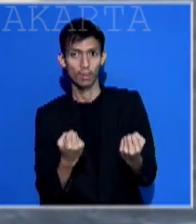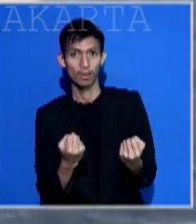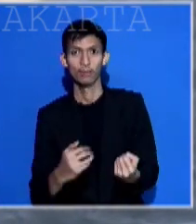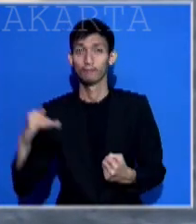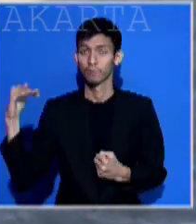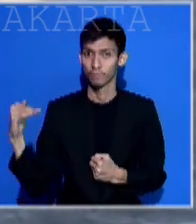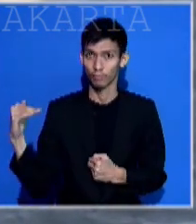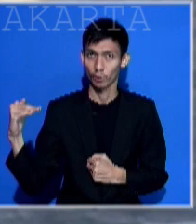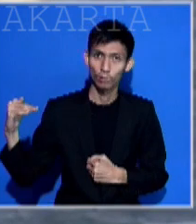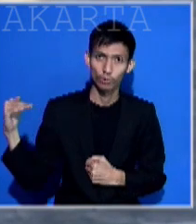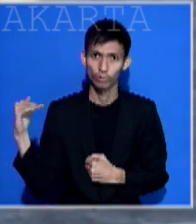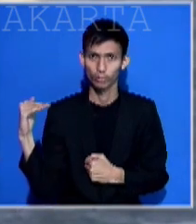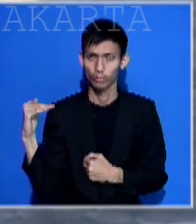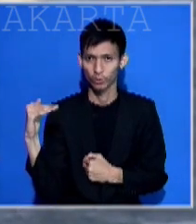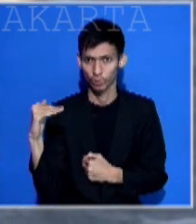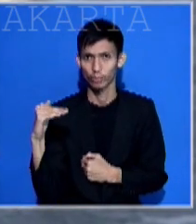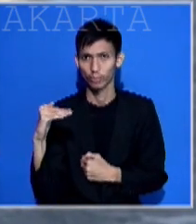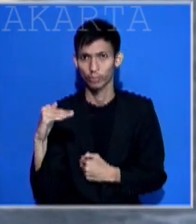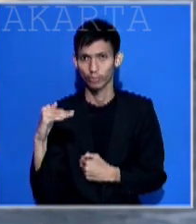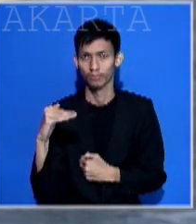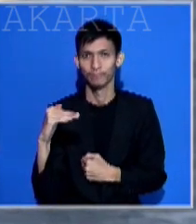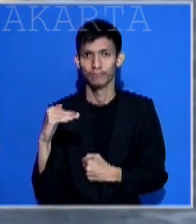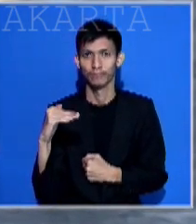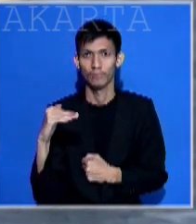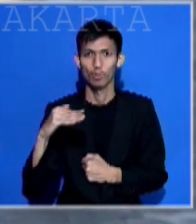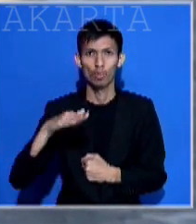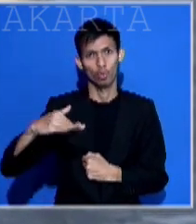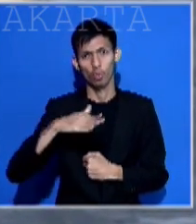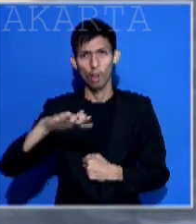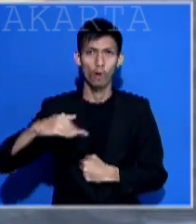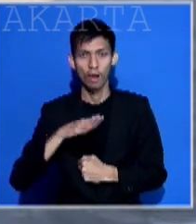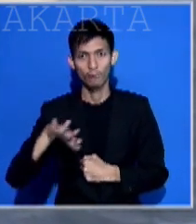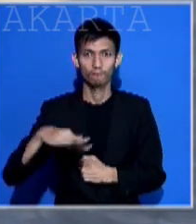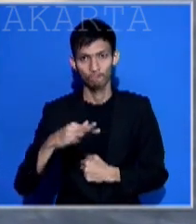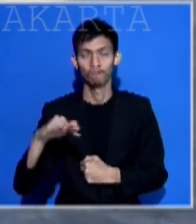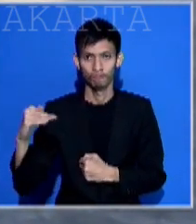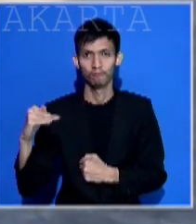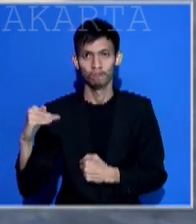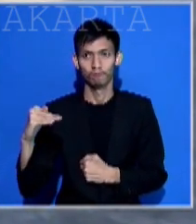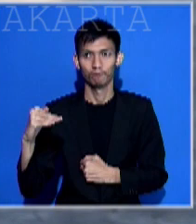timur, kemudian berjalan oleng, dan dari keterangan